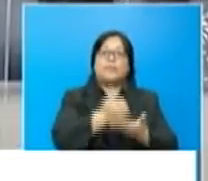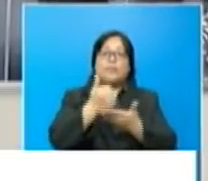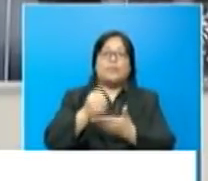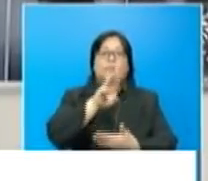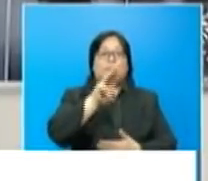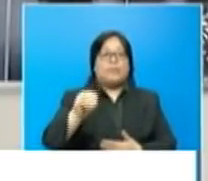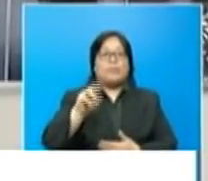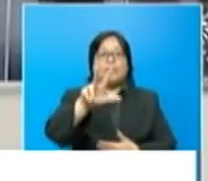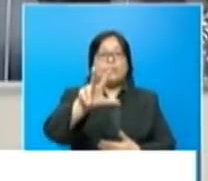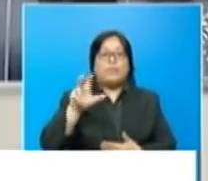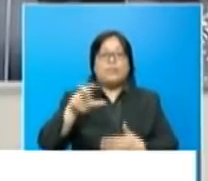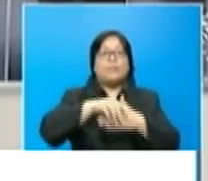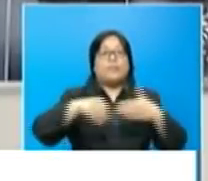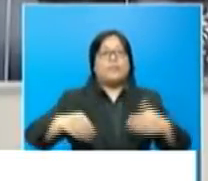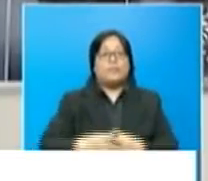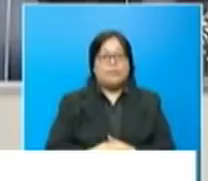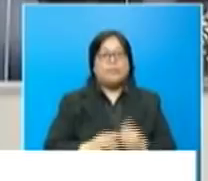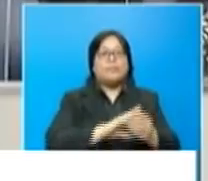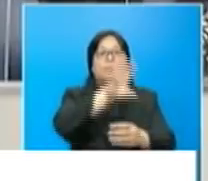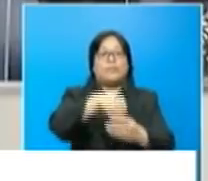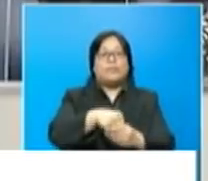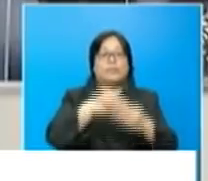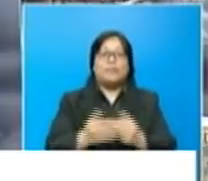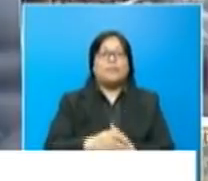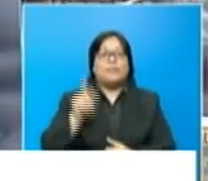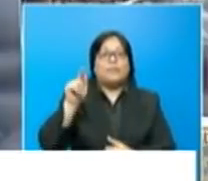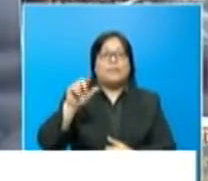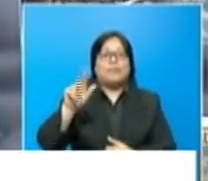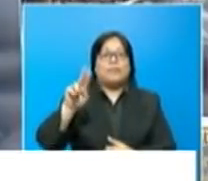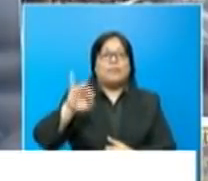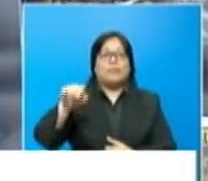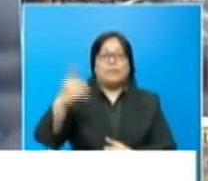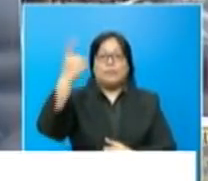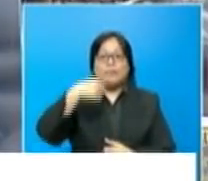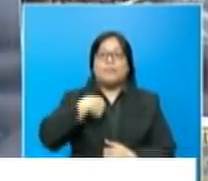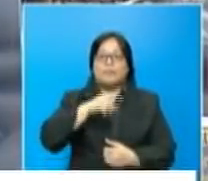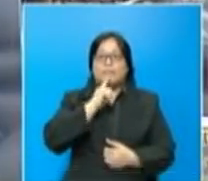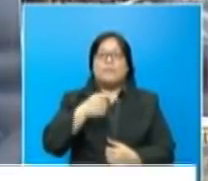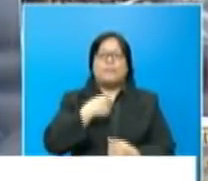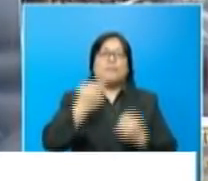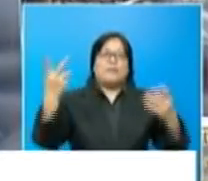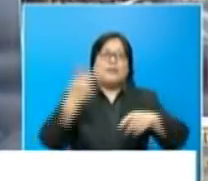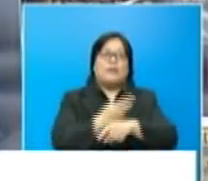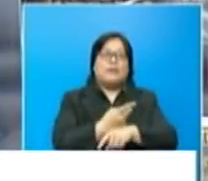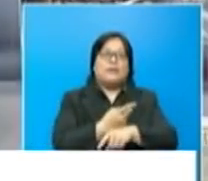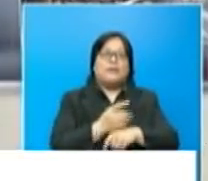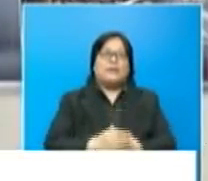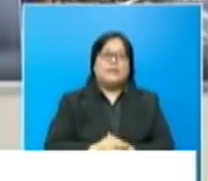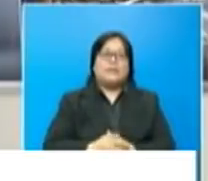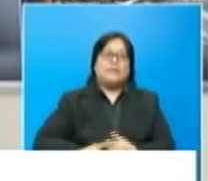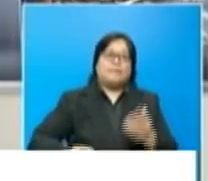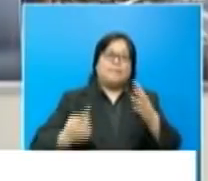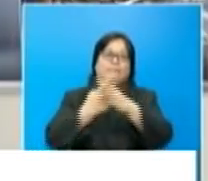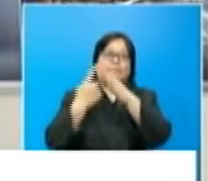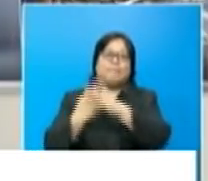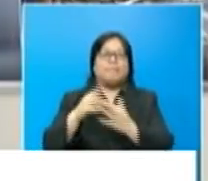bagi pihak pembangkang, ada isu sit nego tak banyak. Tetapi untuk mereka, sit nego adalah satu cabaran yang sangat-sangat